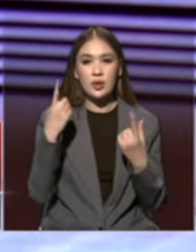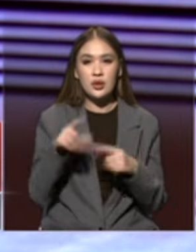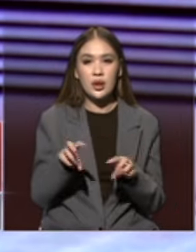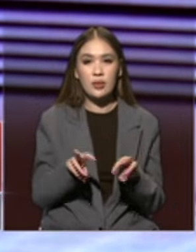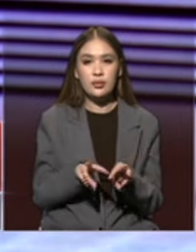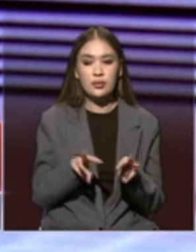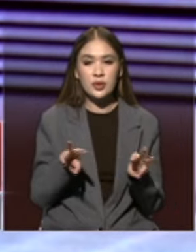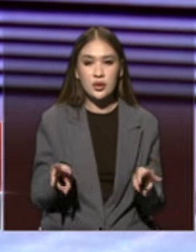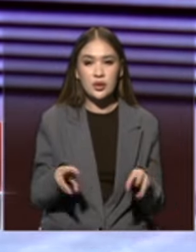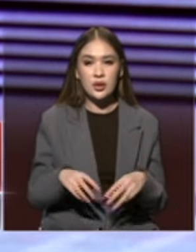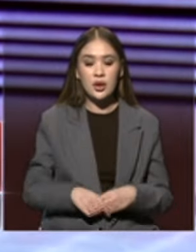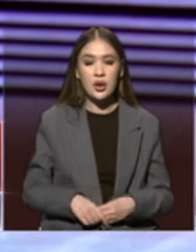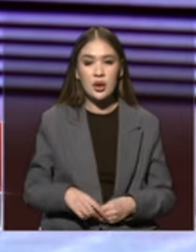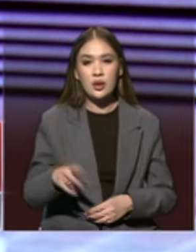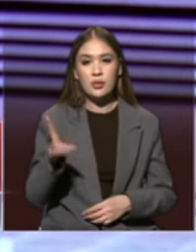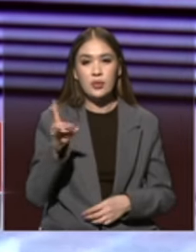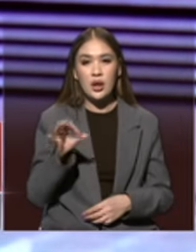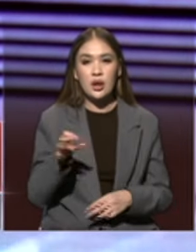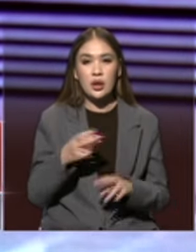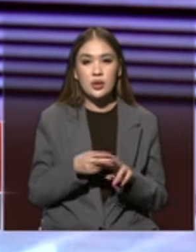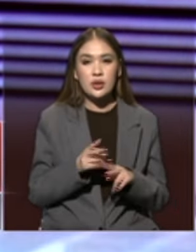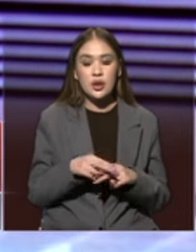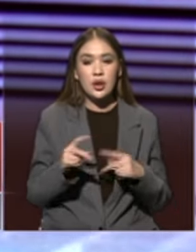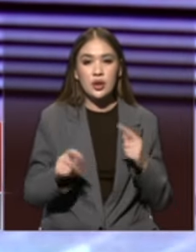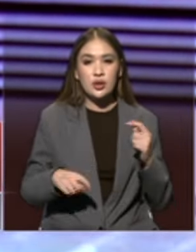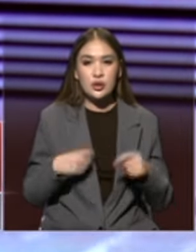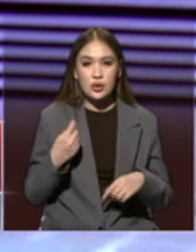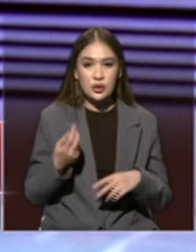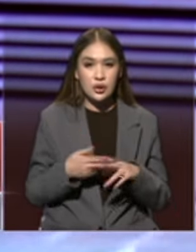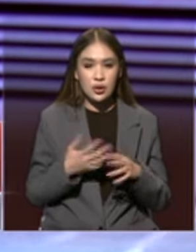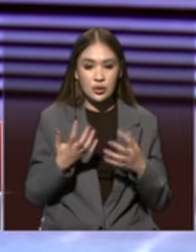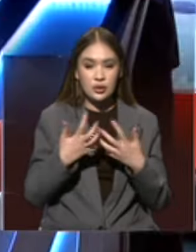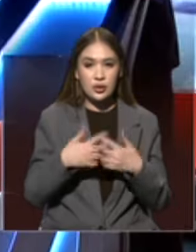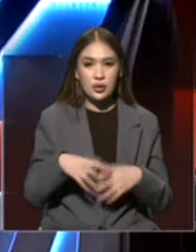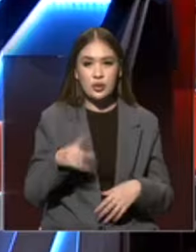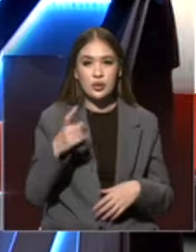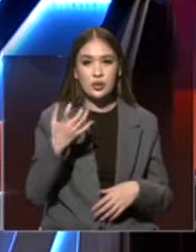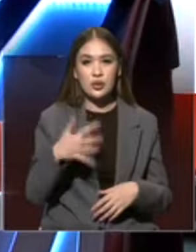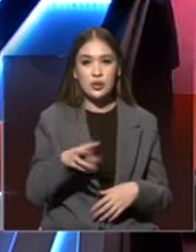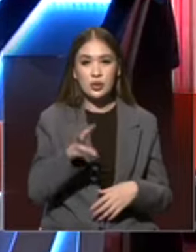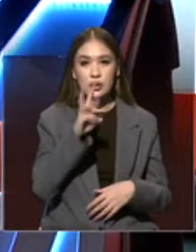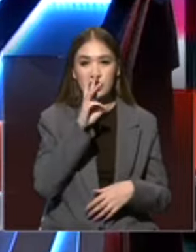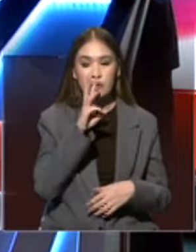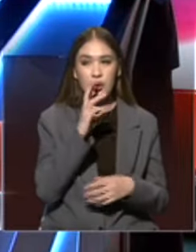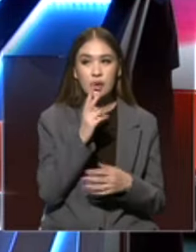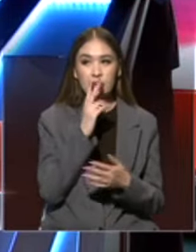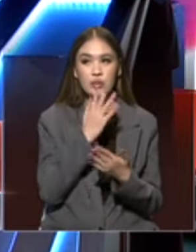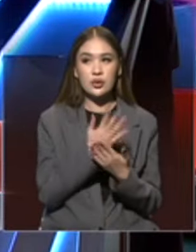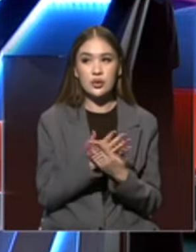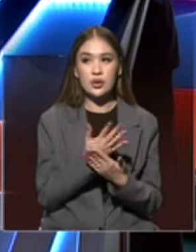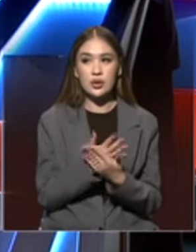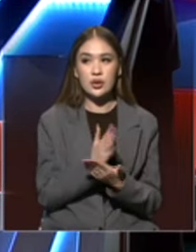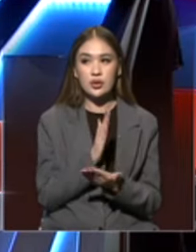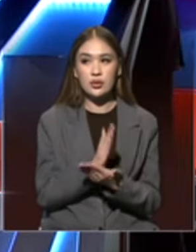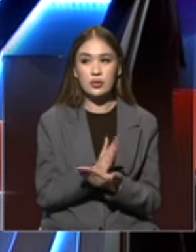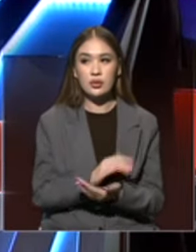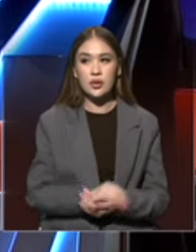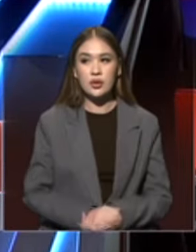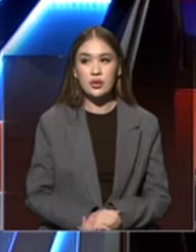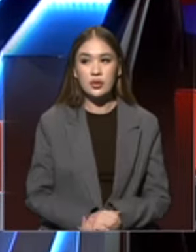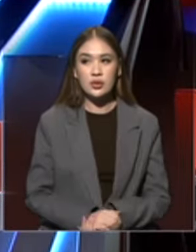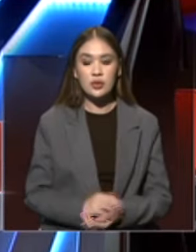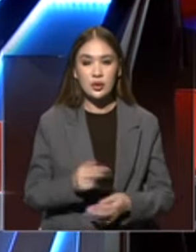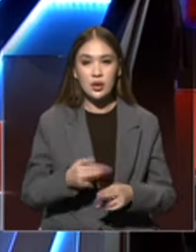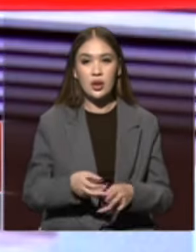министрліктің несі. Бірақ анау шығындарды өтеу тоже 150 айлық есеп көрсеткіштің аясында болып жатыр.